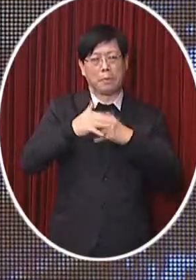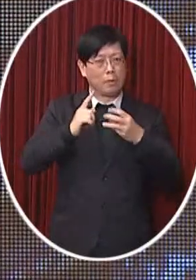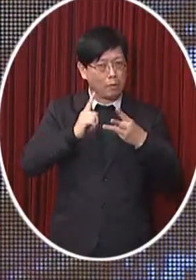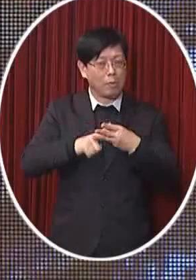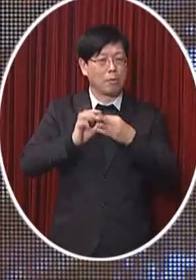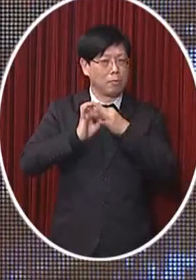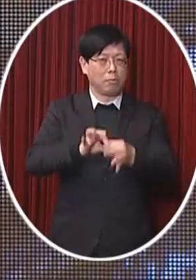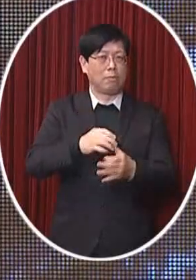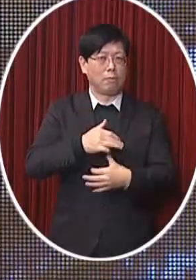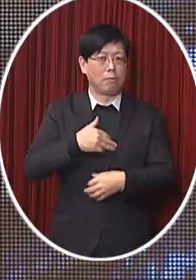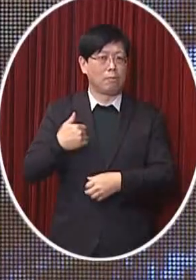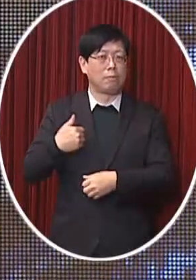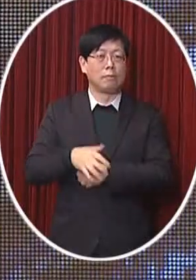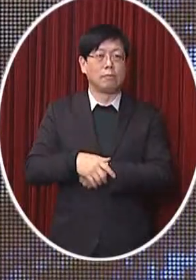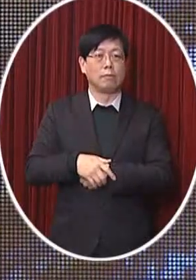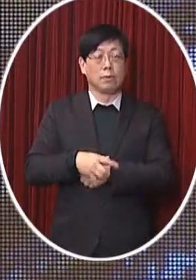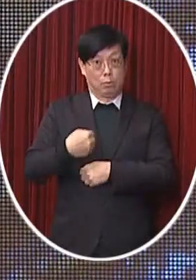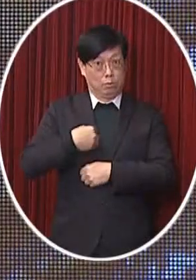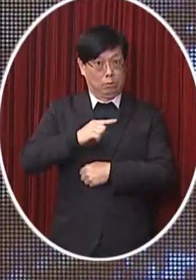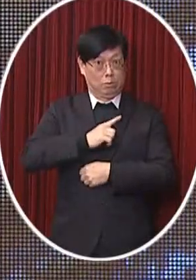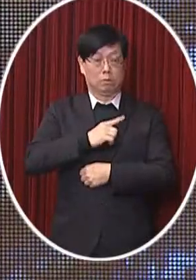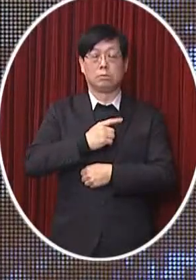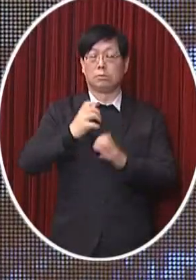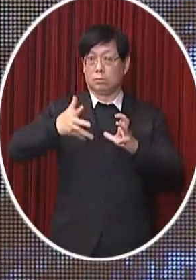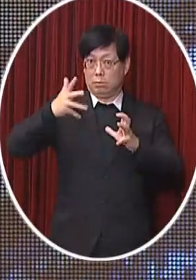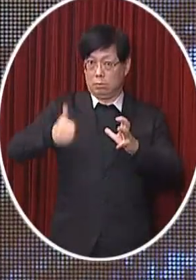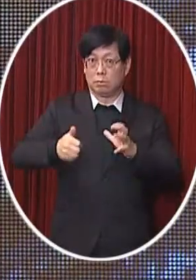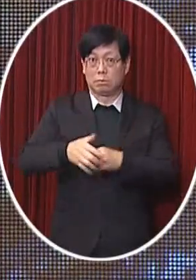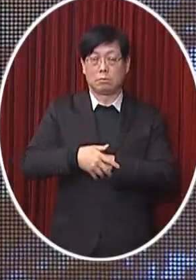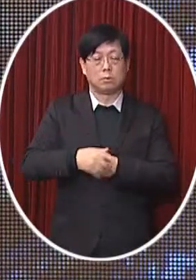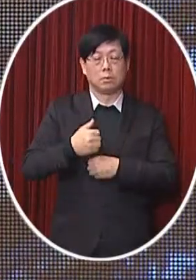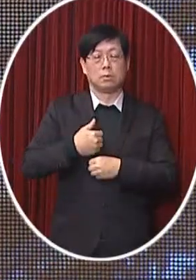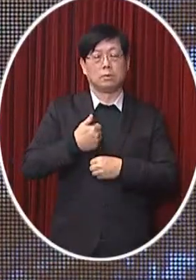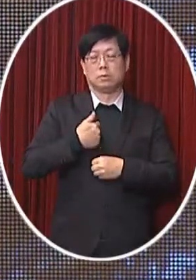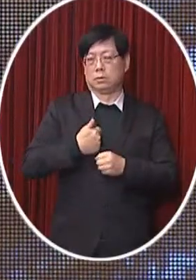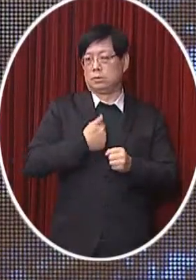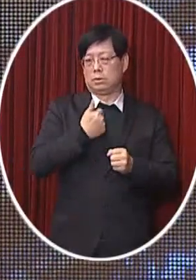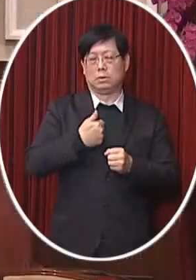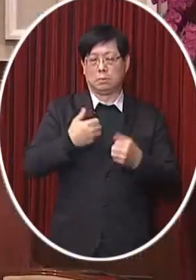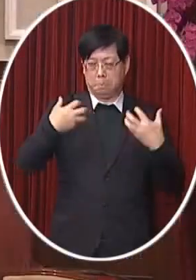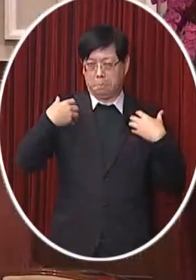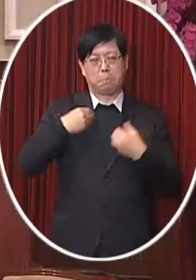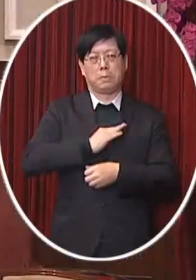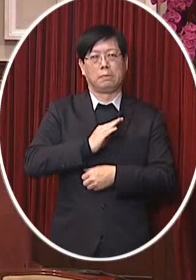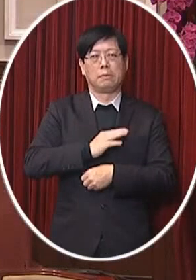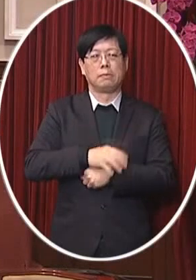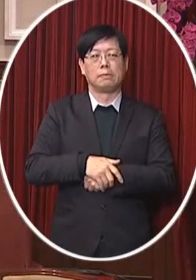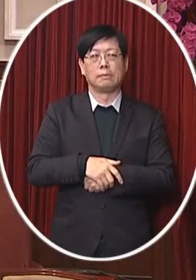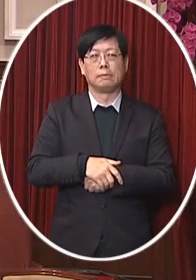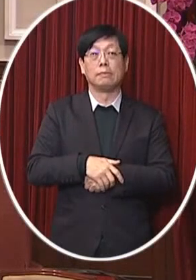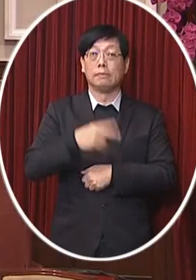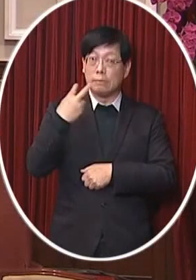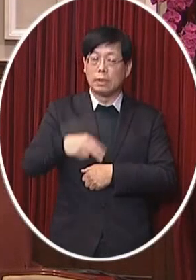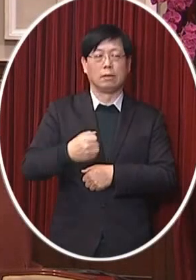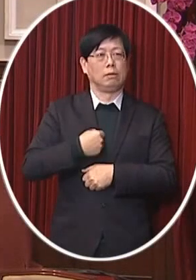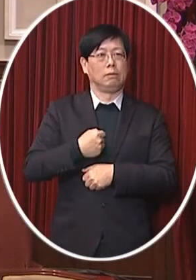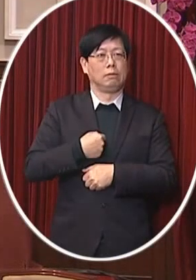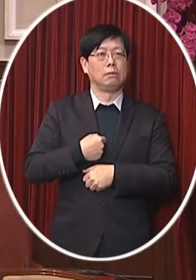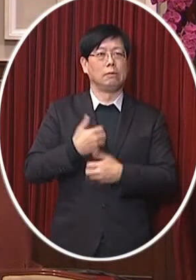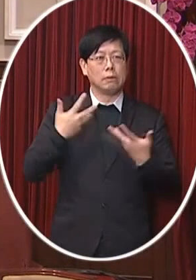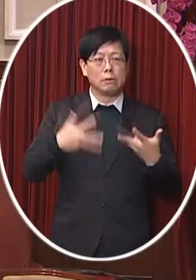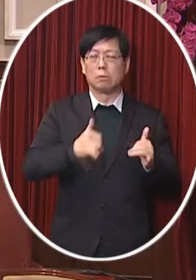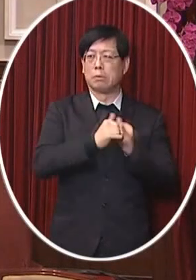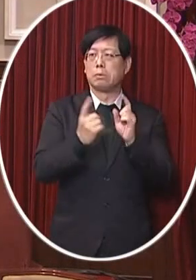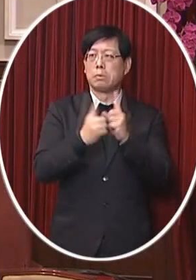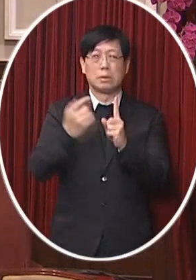生活方式，是我作为总统无可回避的责任。当然，我也知道有很多国